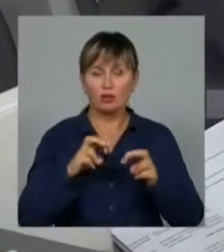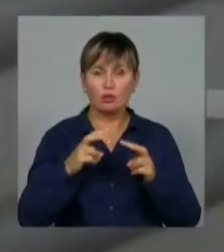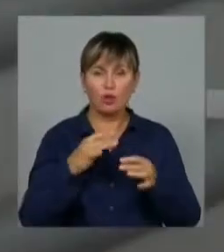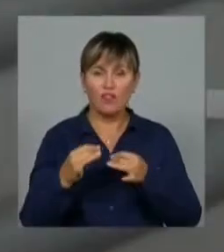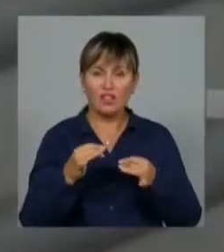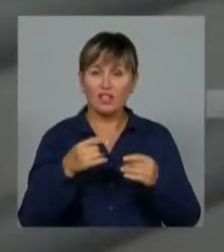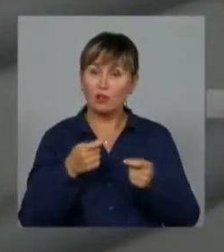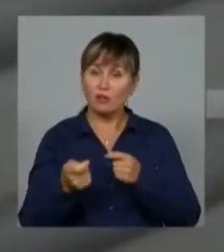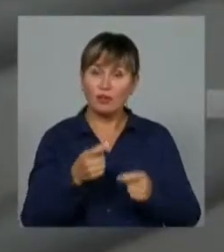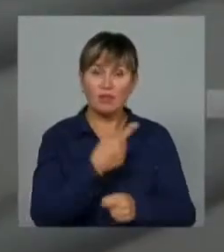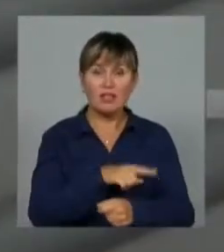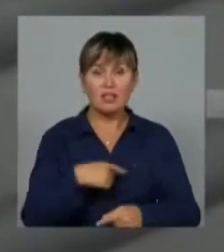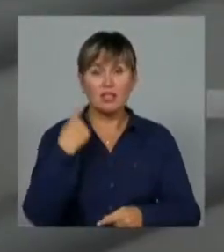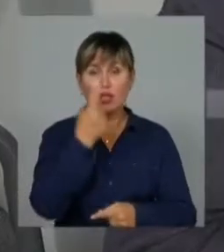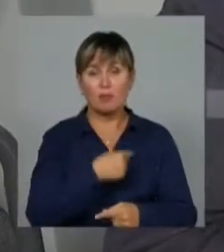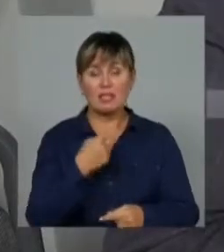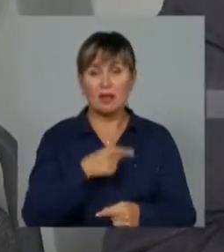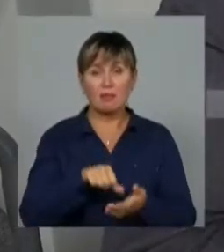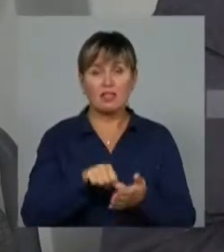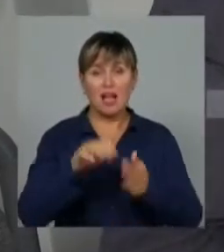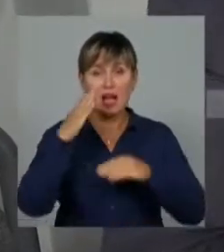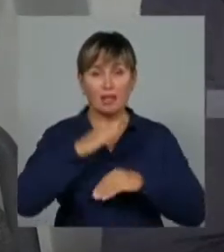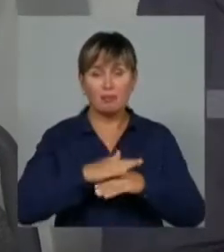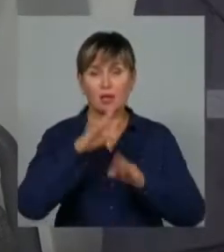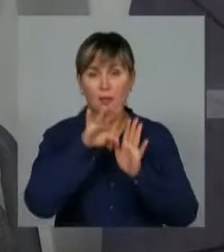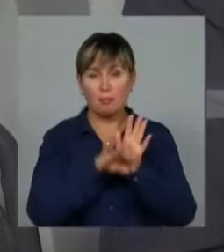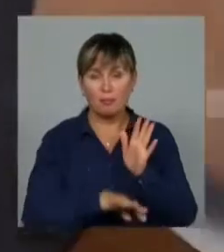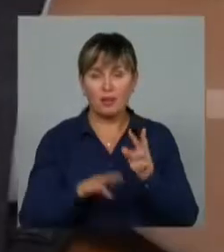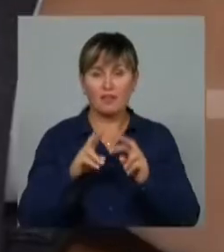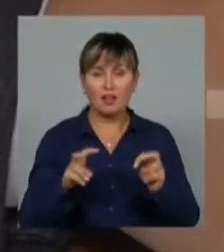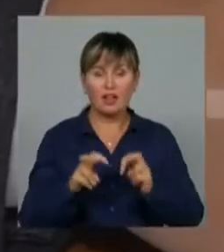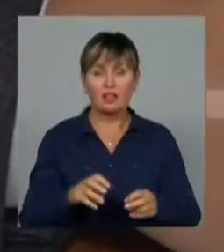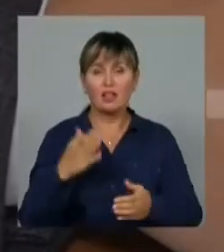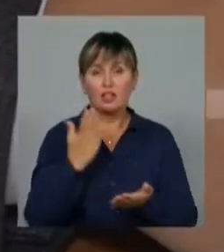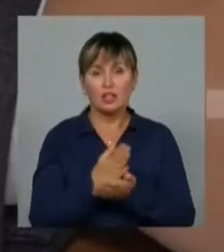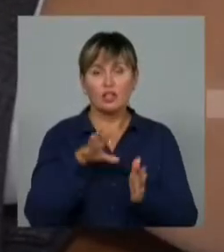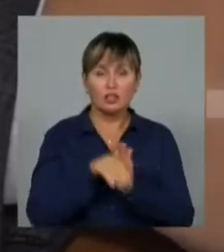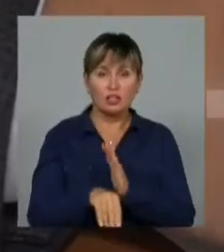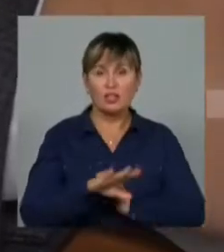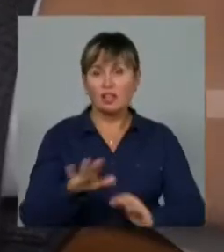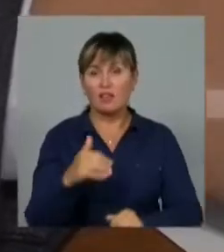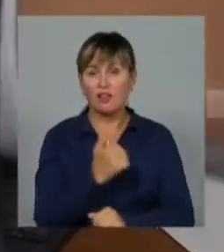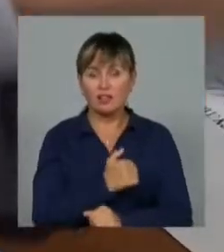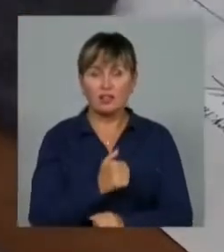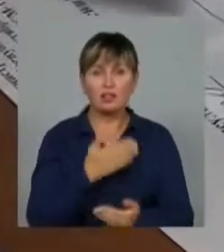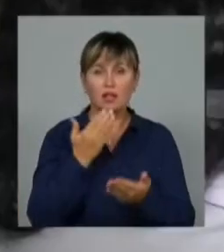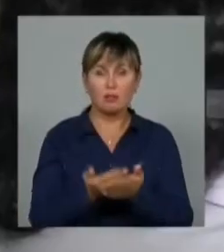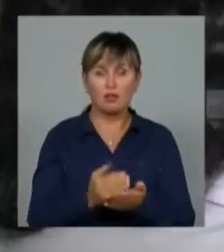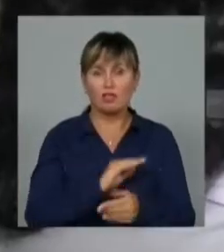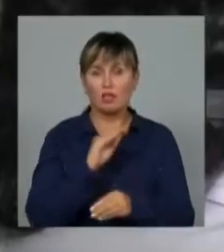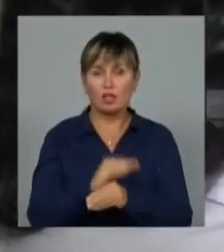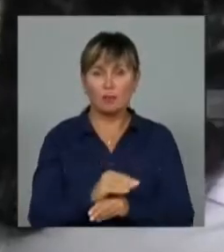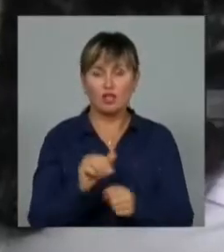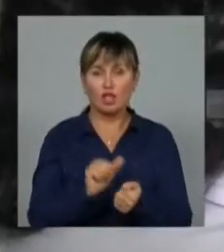и медицинским персоналом. Представители акимата сверяют список работников. Если в их числе есть невакцинированные, то запрашивают